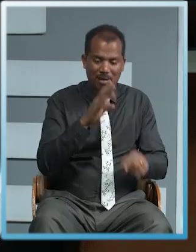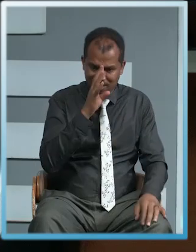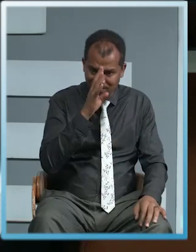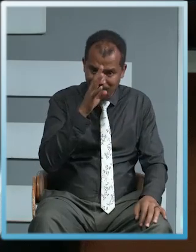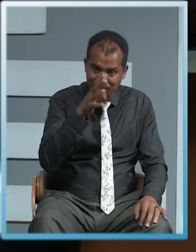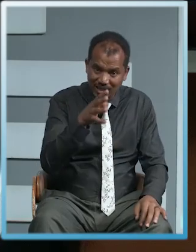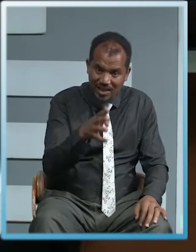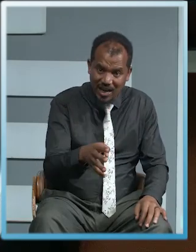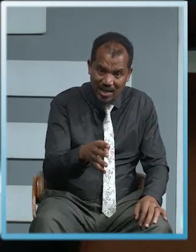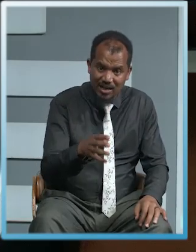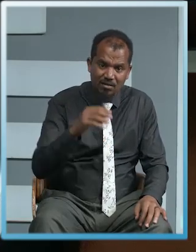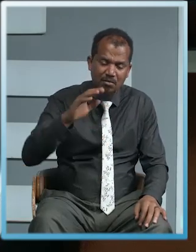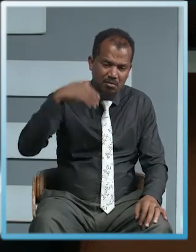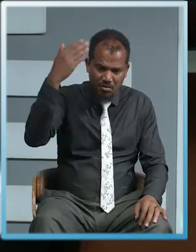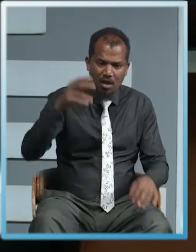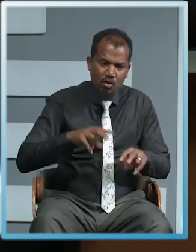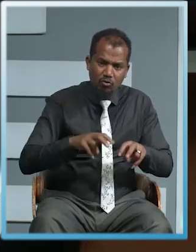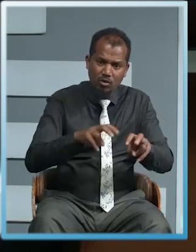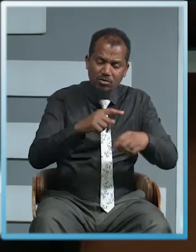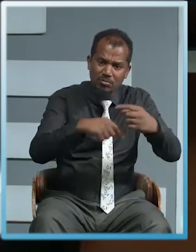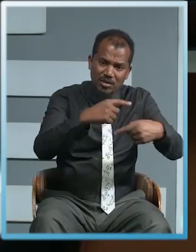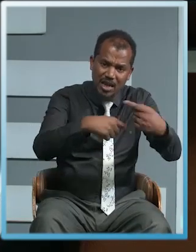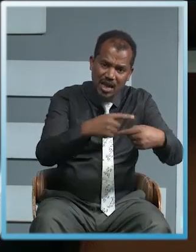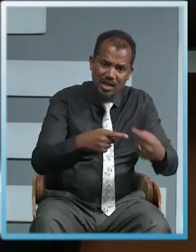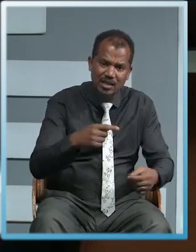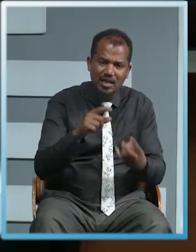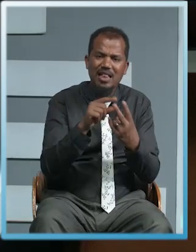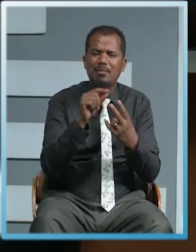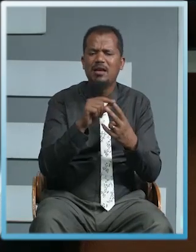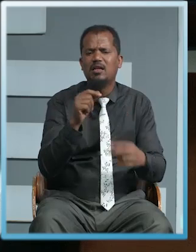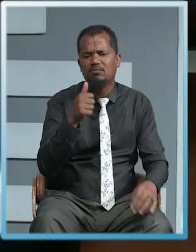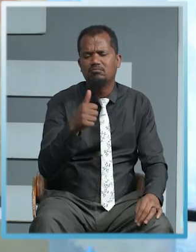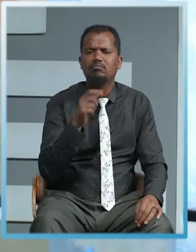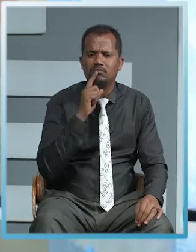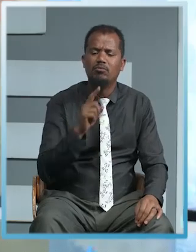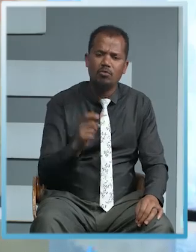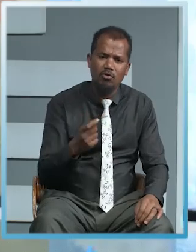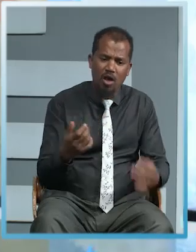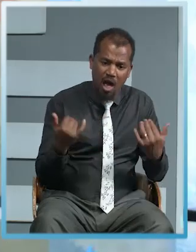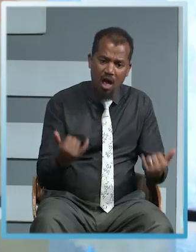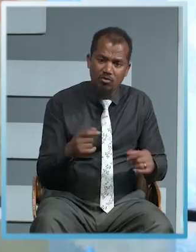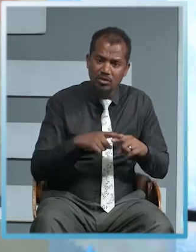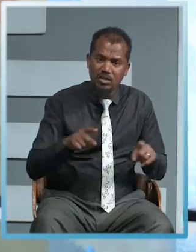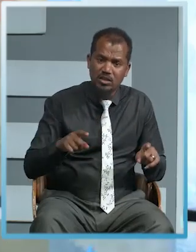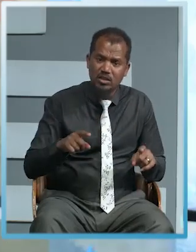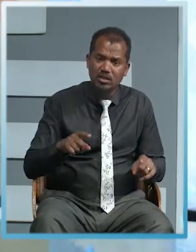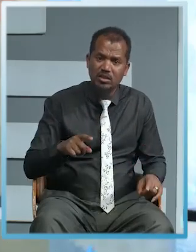فطرن قطعي غزواچن بنيد يتمرطه نو ميهونو اهون كن